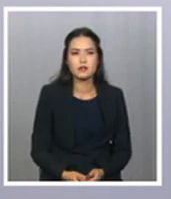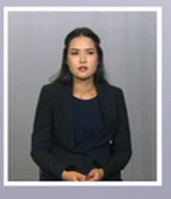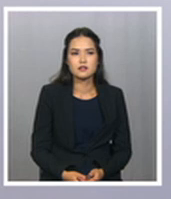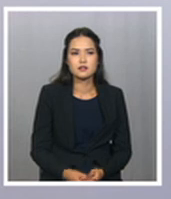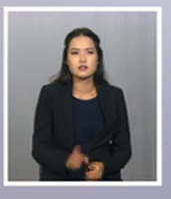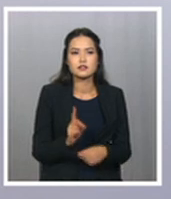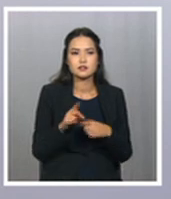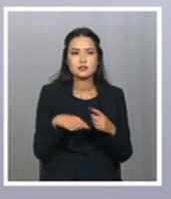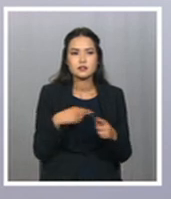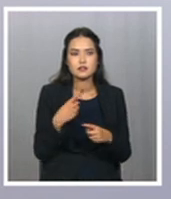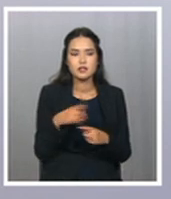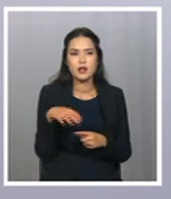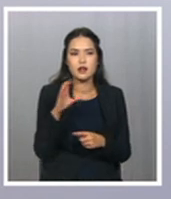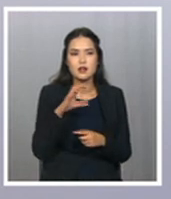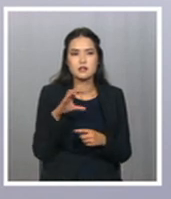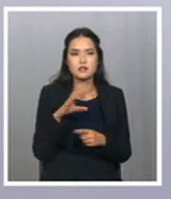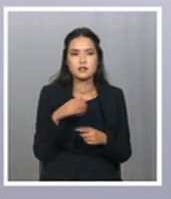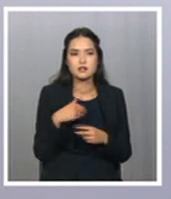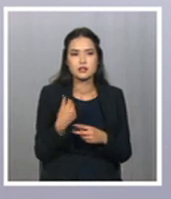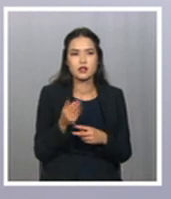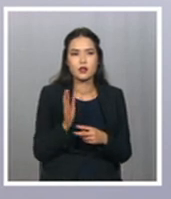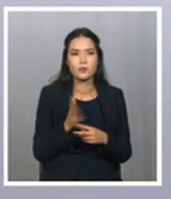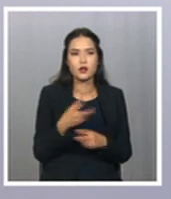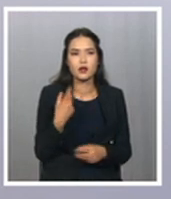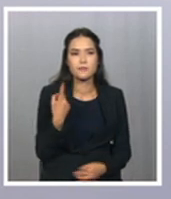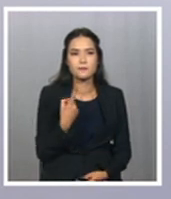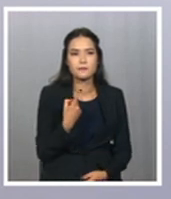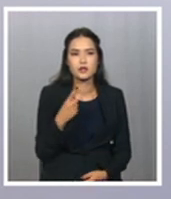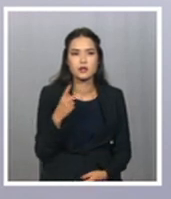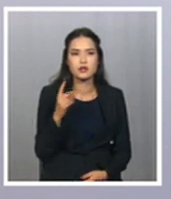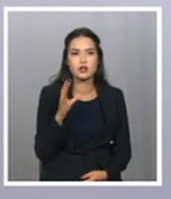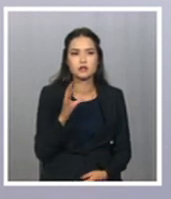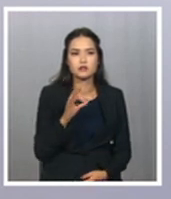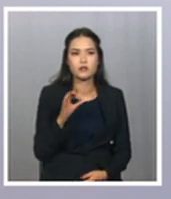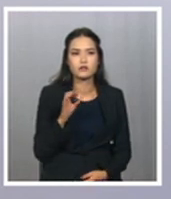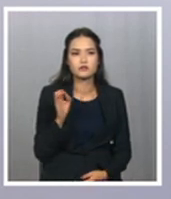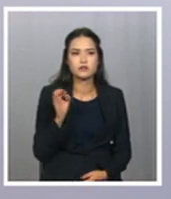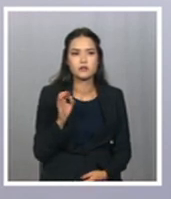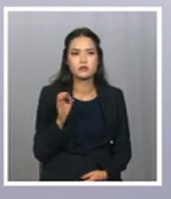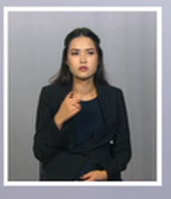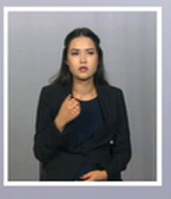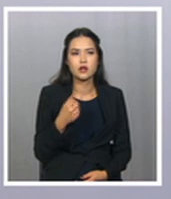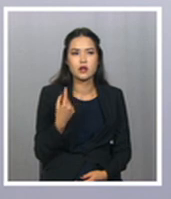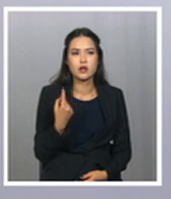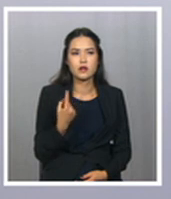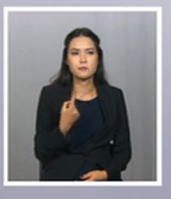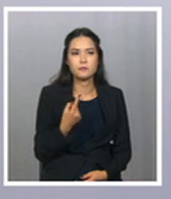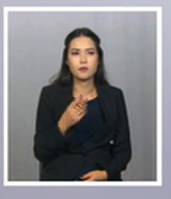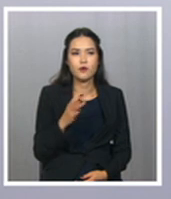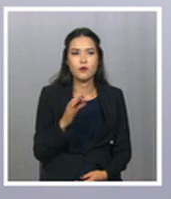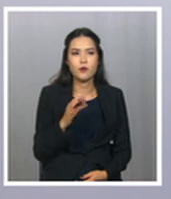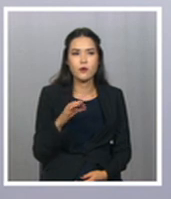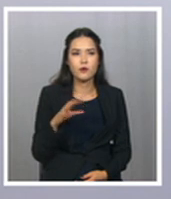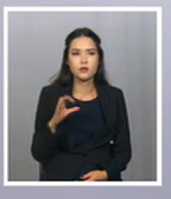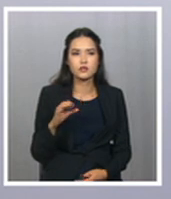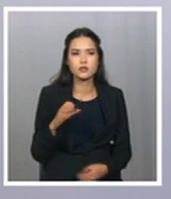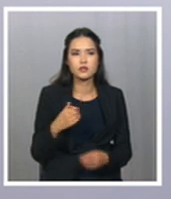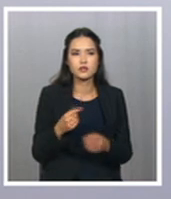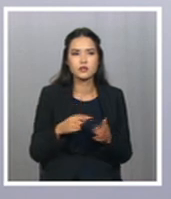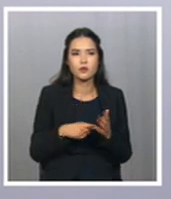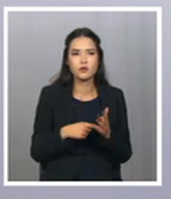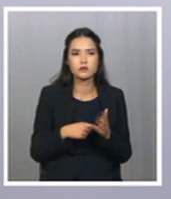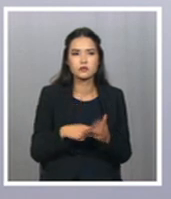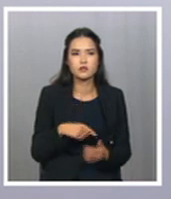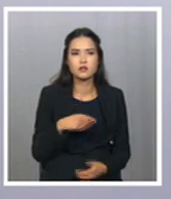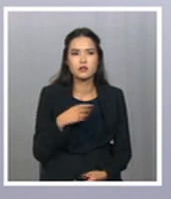бізде С төбесі. Мінекет С төбесін қарайық. Д С бізде OX осы дегендіктен,